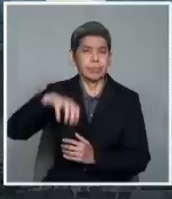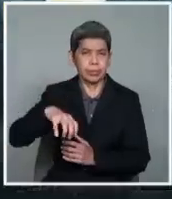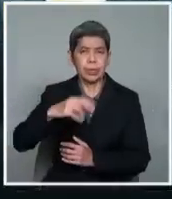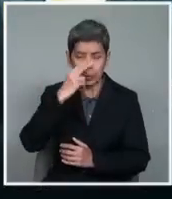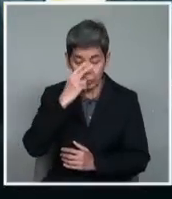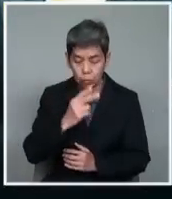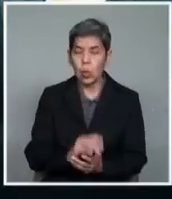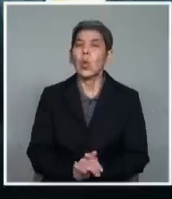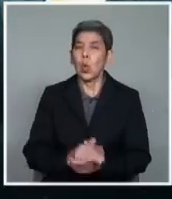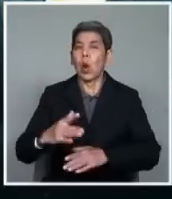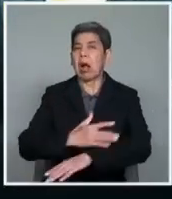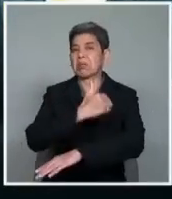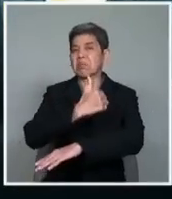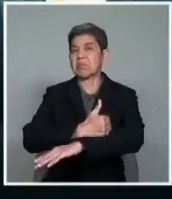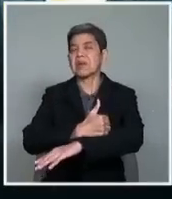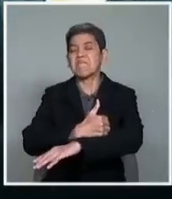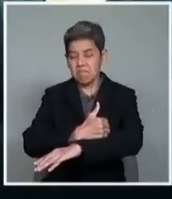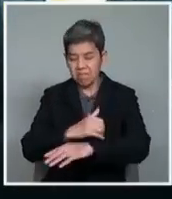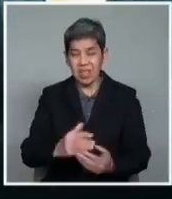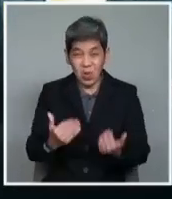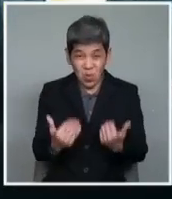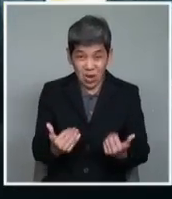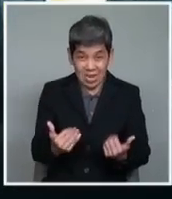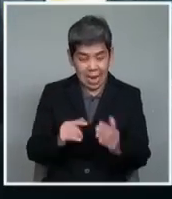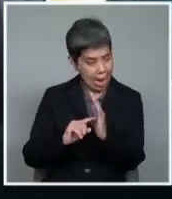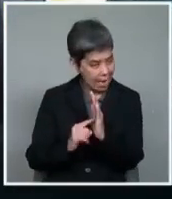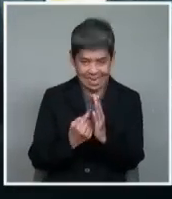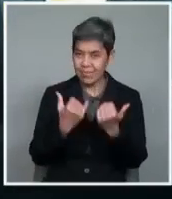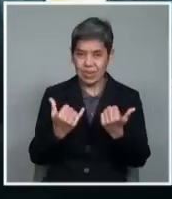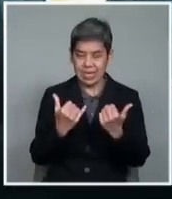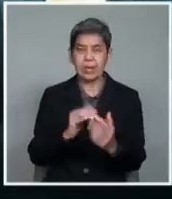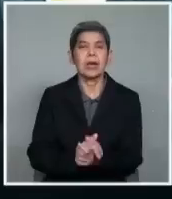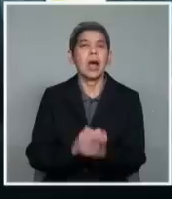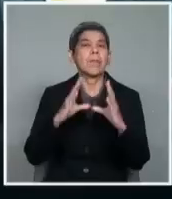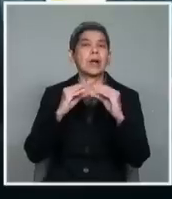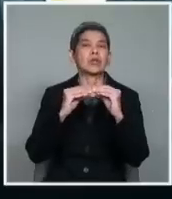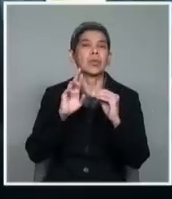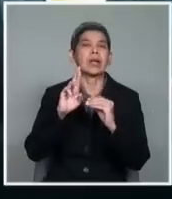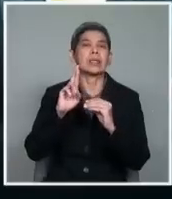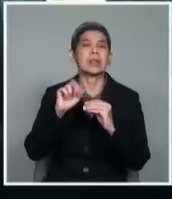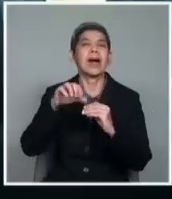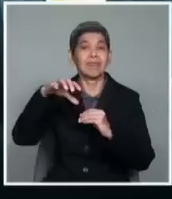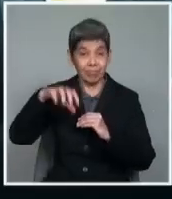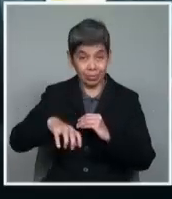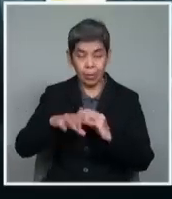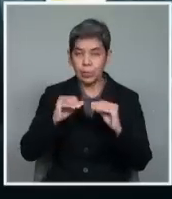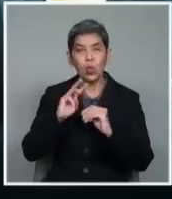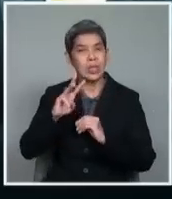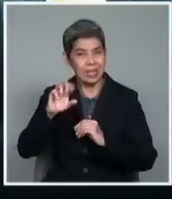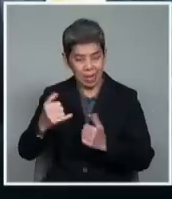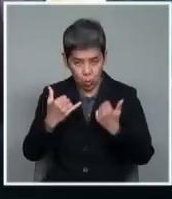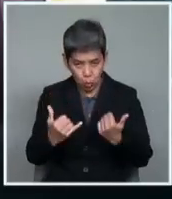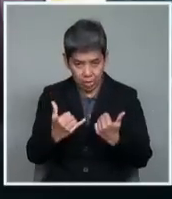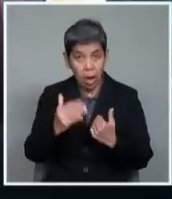ตามประเด็นร้อนทางการเมืองครับคุณผู้ชมครับวันนี้ได้เริ่มต้นขึ้นแล้วนะครับสำหรับการประชุมรัฐสภาสมัยวิสามันที่จะใช้เวลาวัน